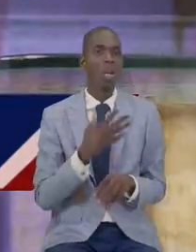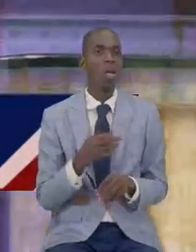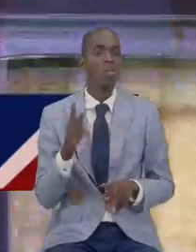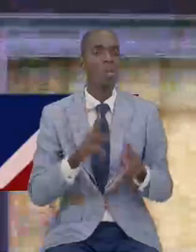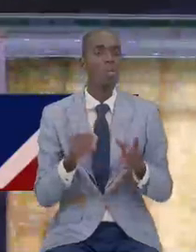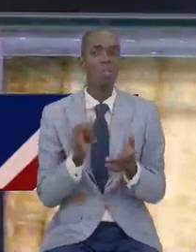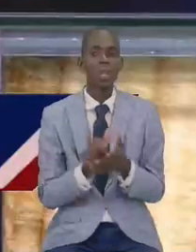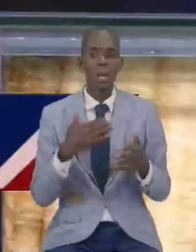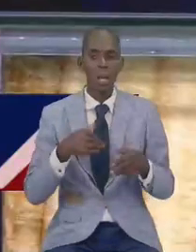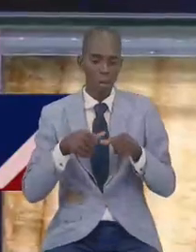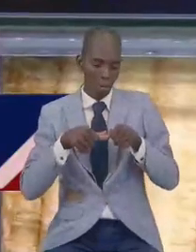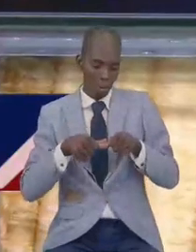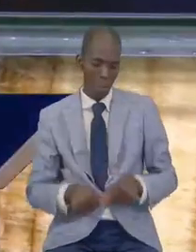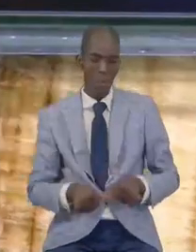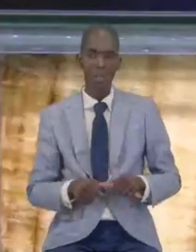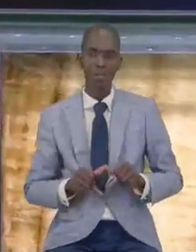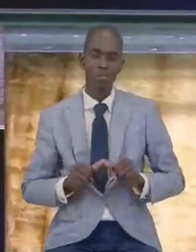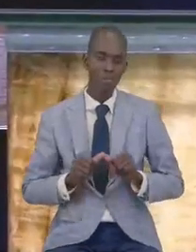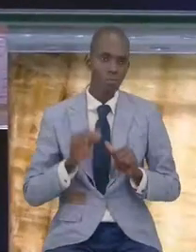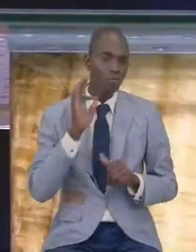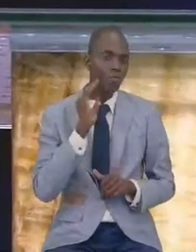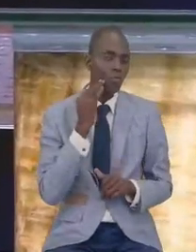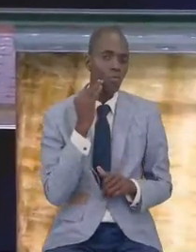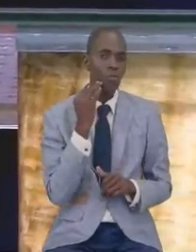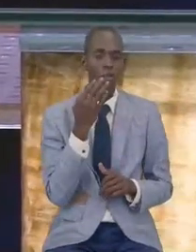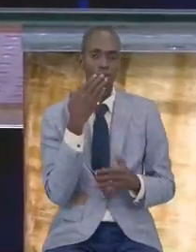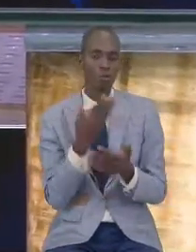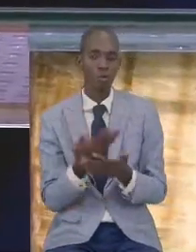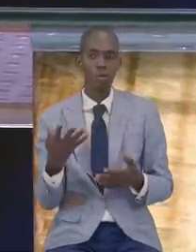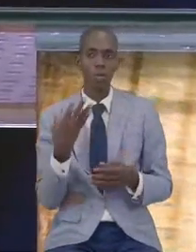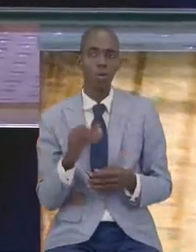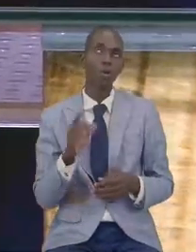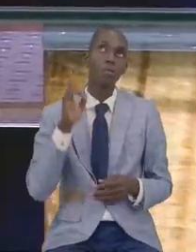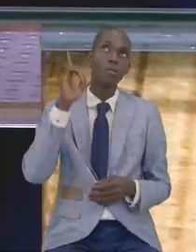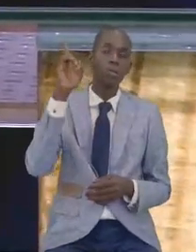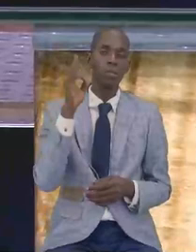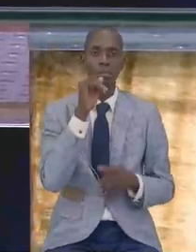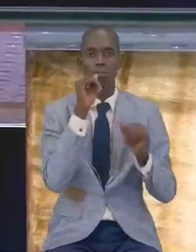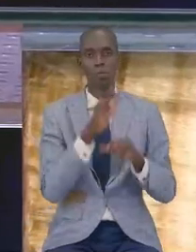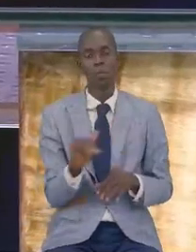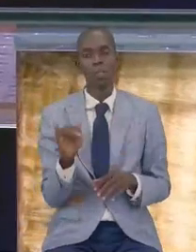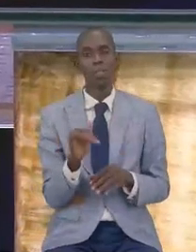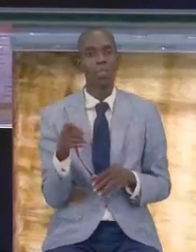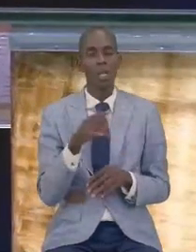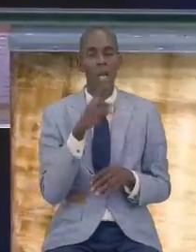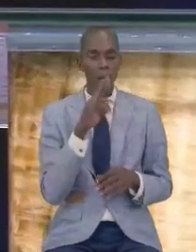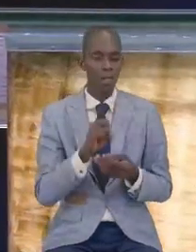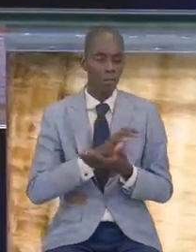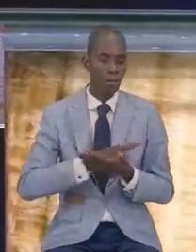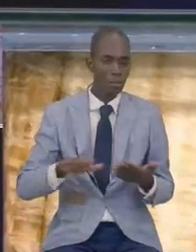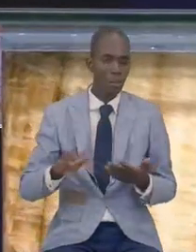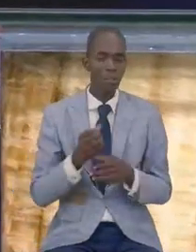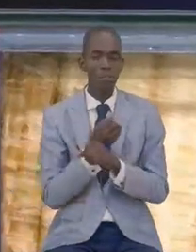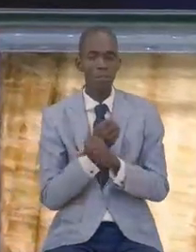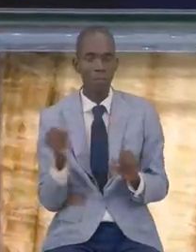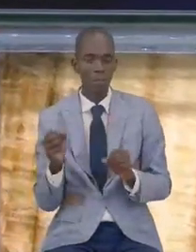vertu permanente de sa doctrine. Ils sont sincères, sauvés, sanctifiés, fermes,